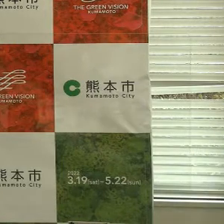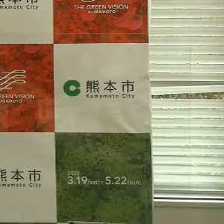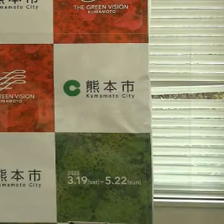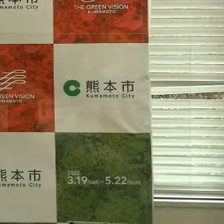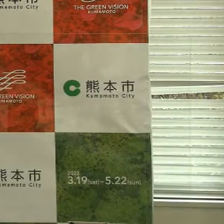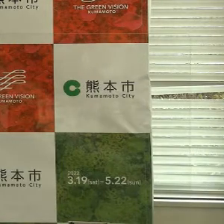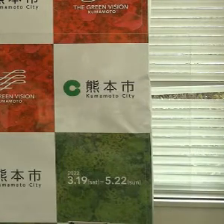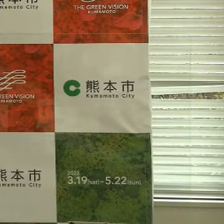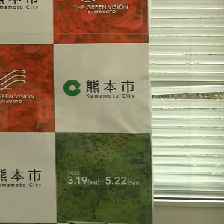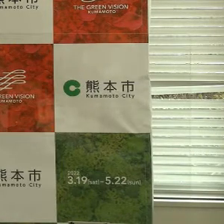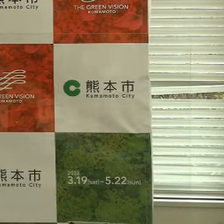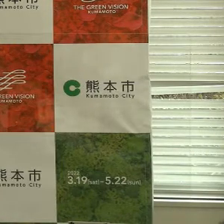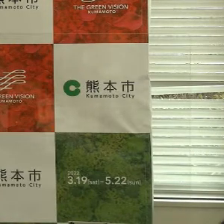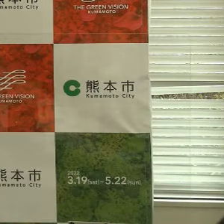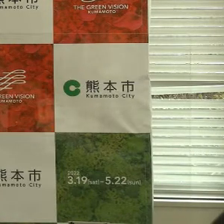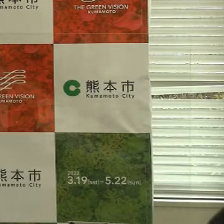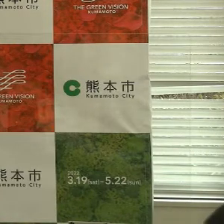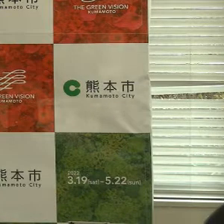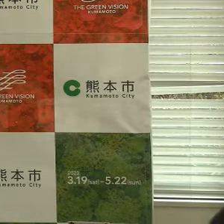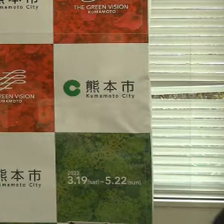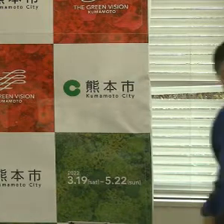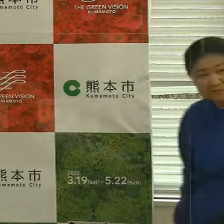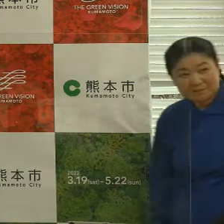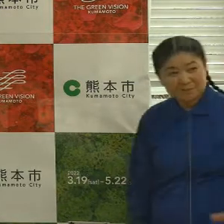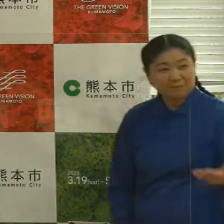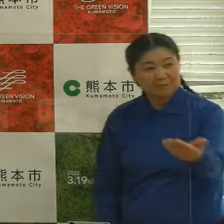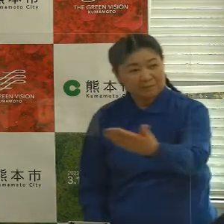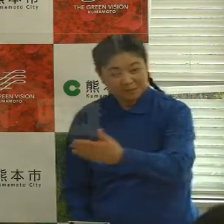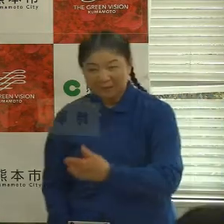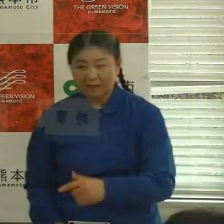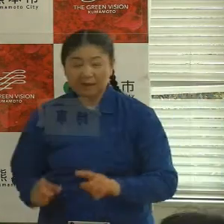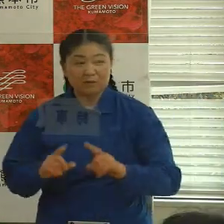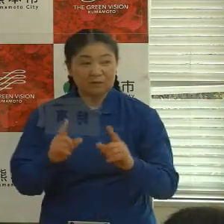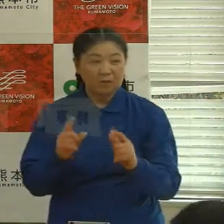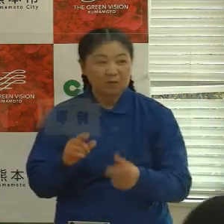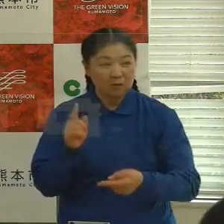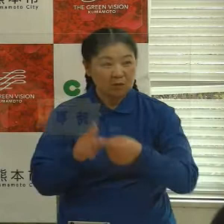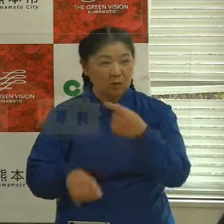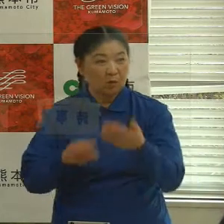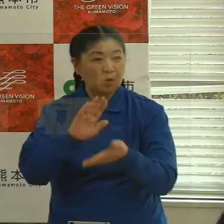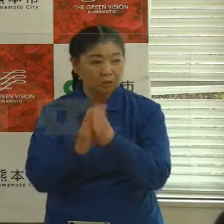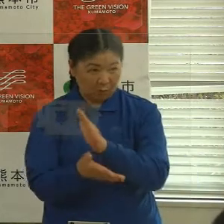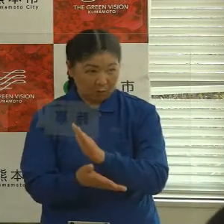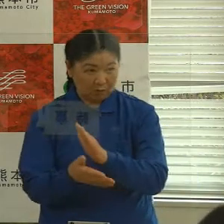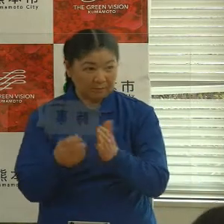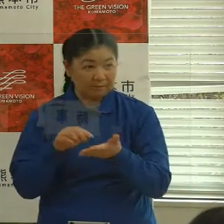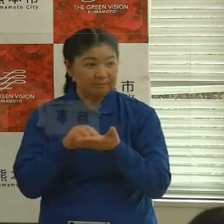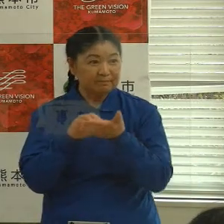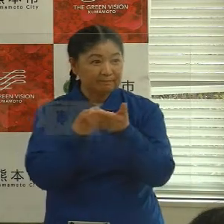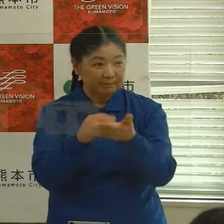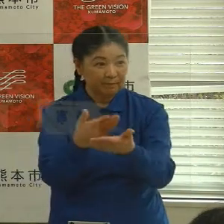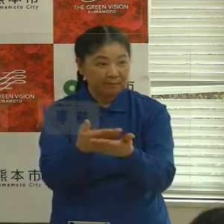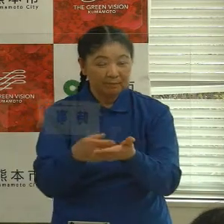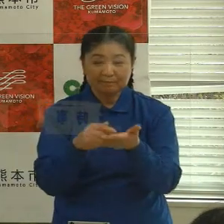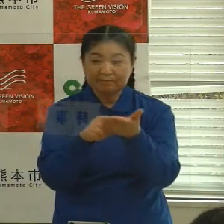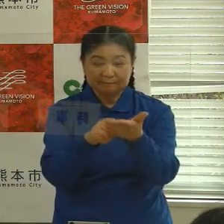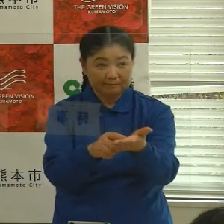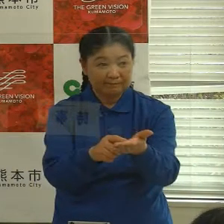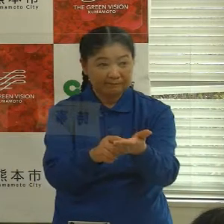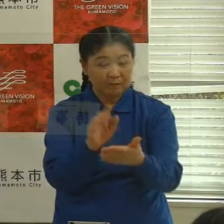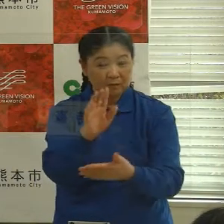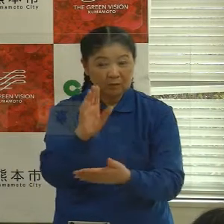RKK の福井です。関連して先日東京厚労省などに行って要望書提出したことについて、